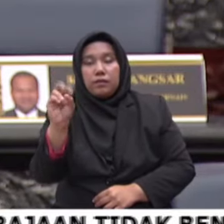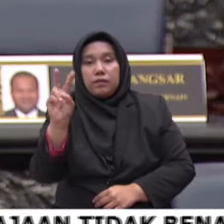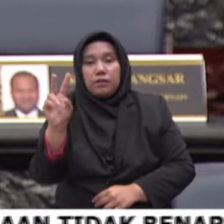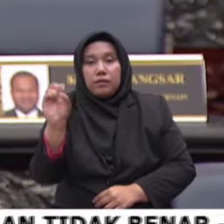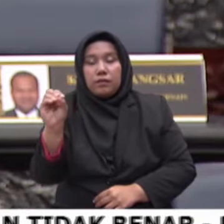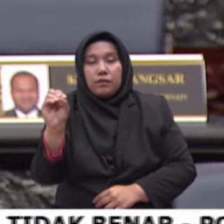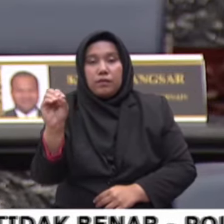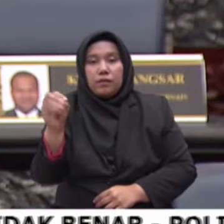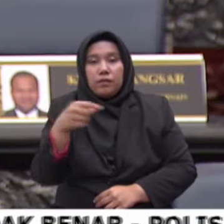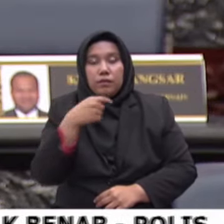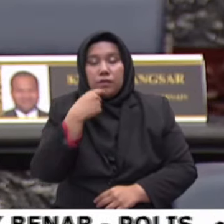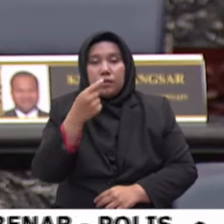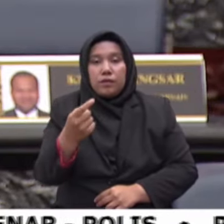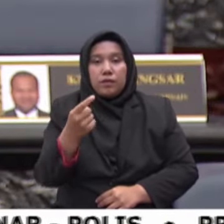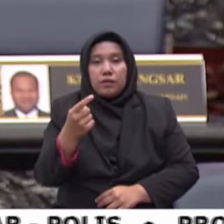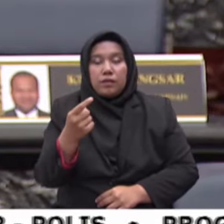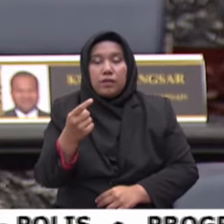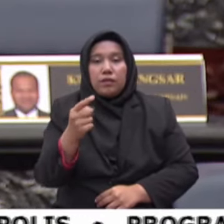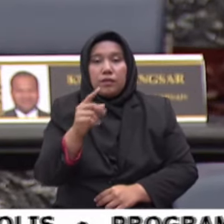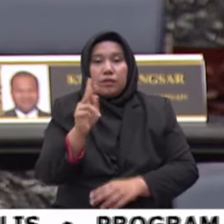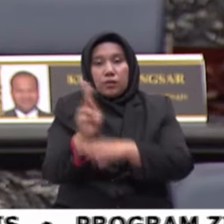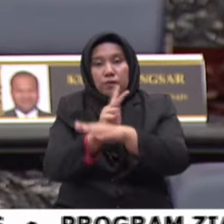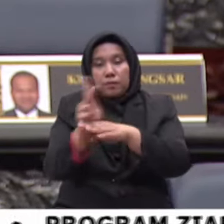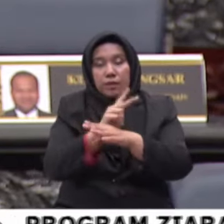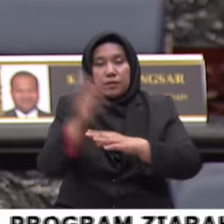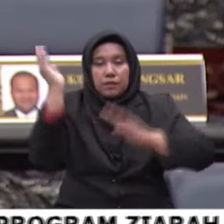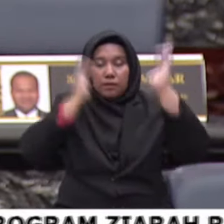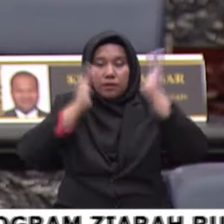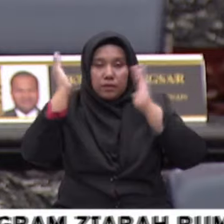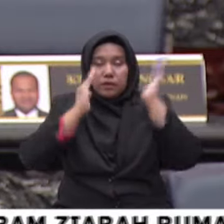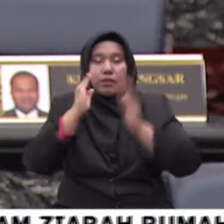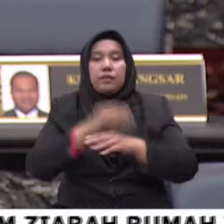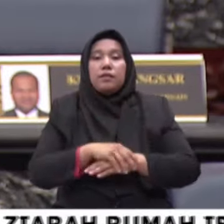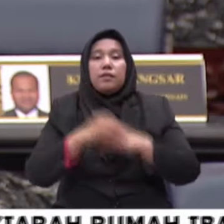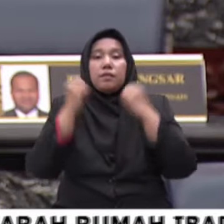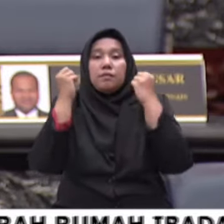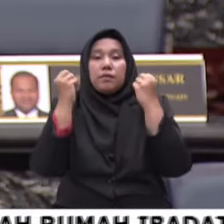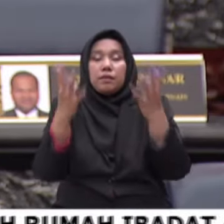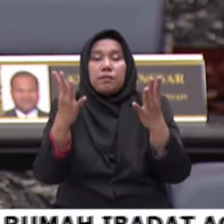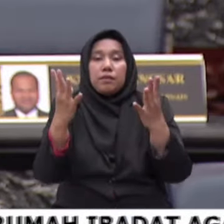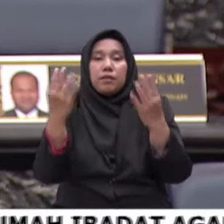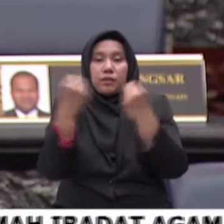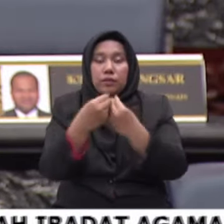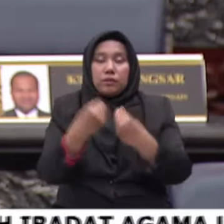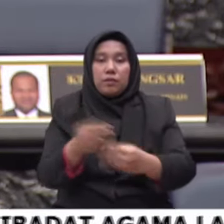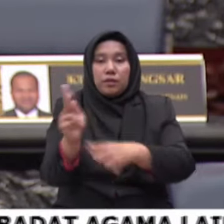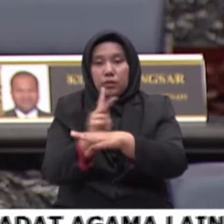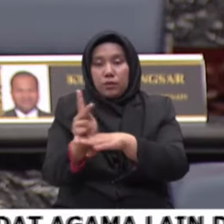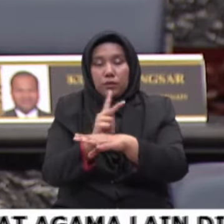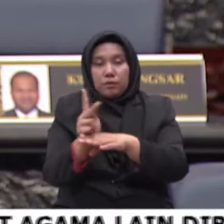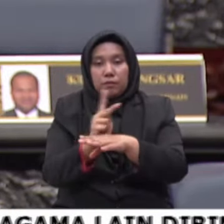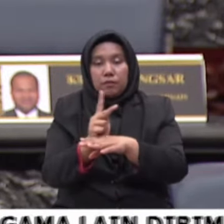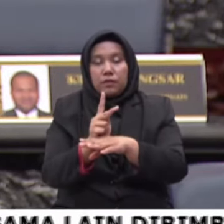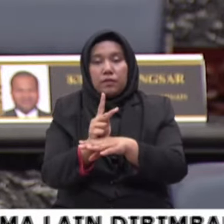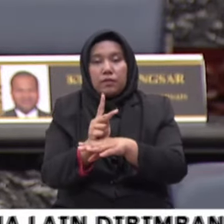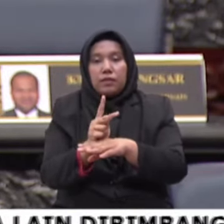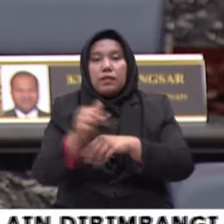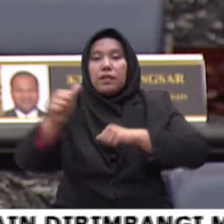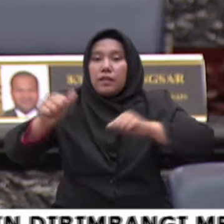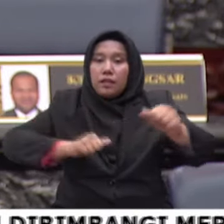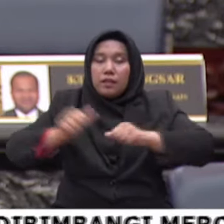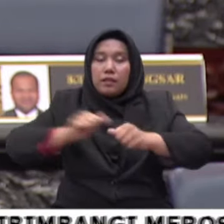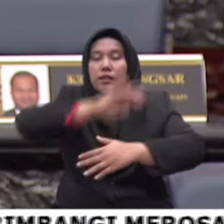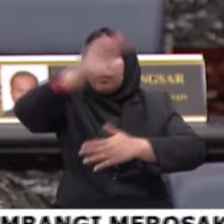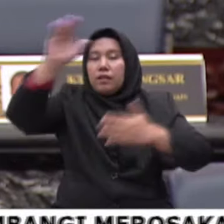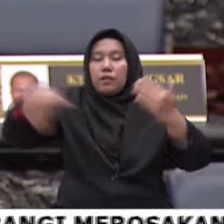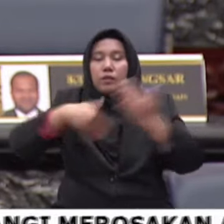Surah Puhanjaya Koperasi Malaysia. Berapakah jumlah koperasi yang aktif di seluruh Malaysia